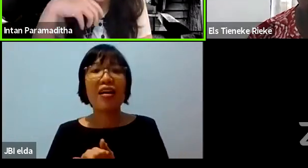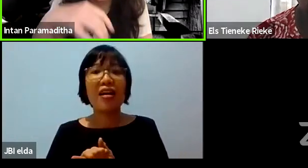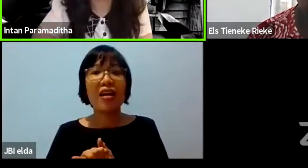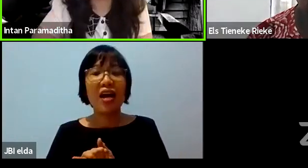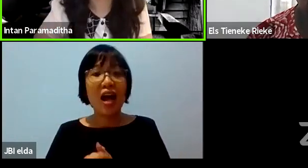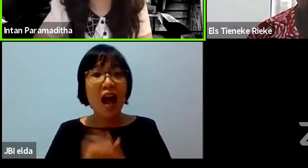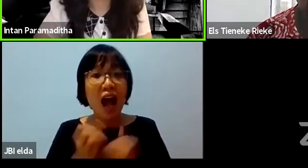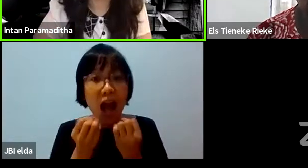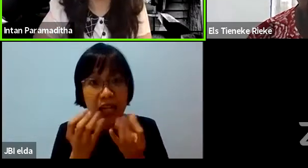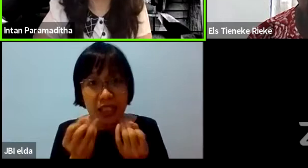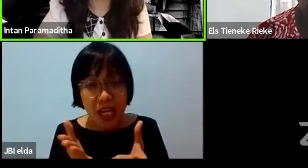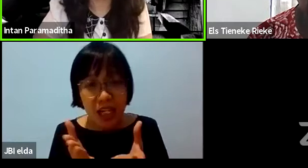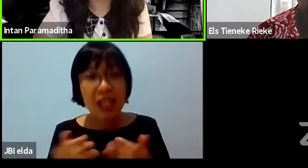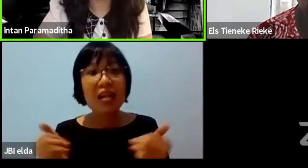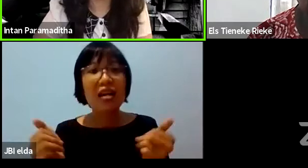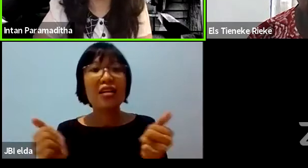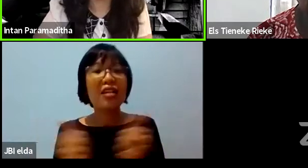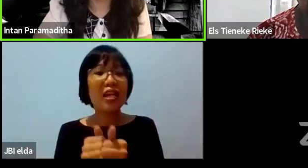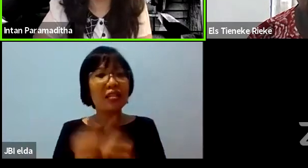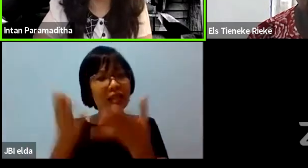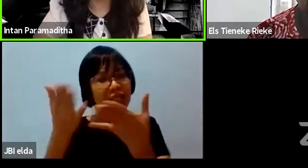dan sebagainya.